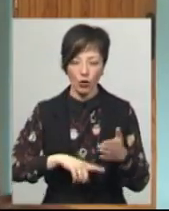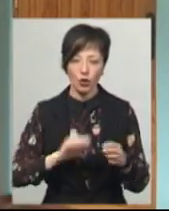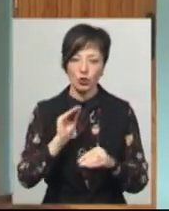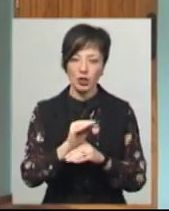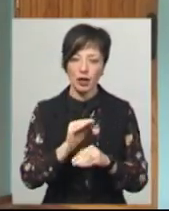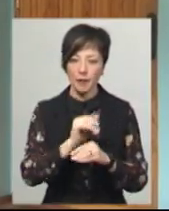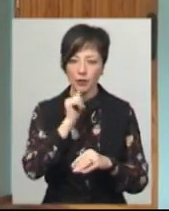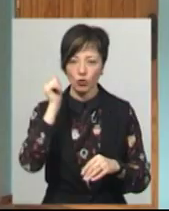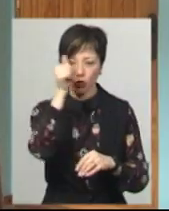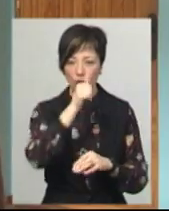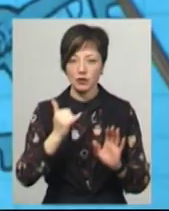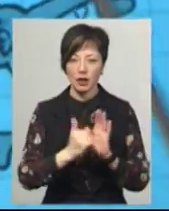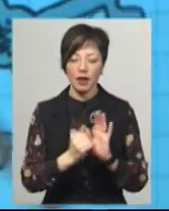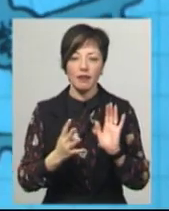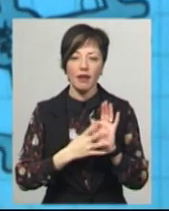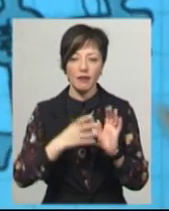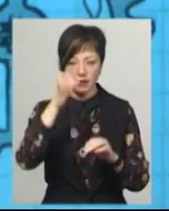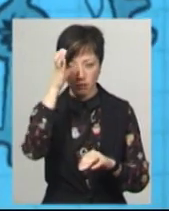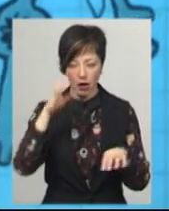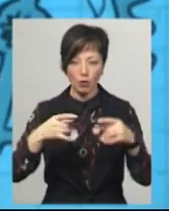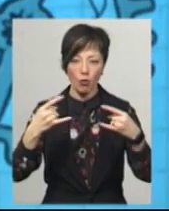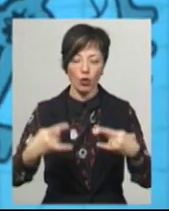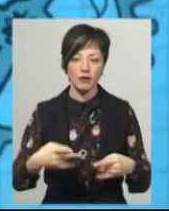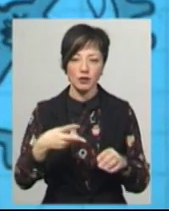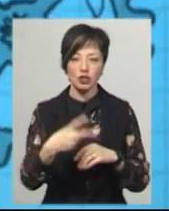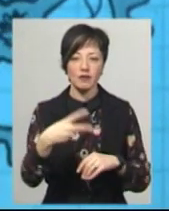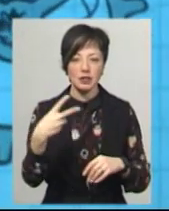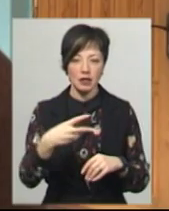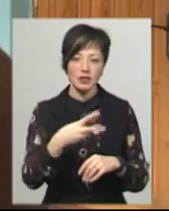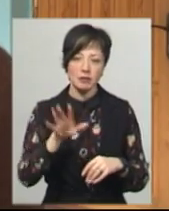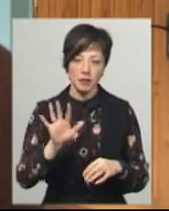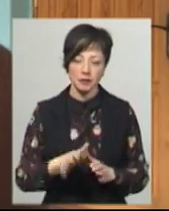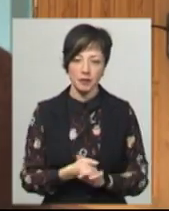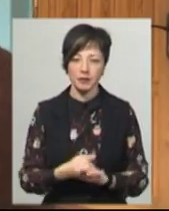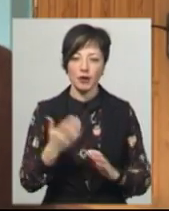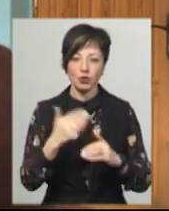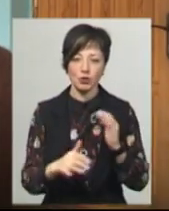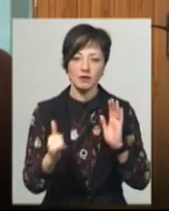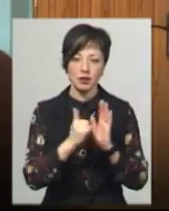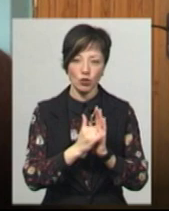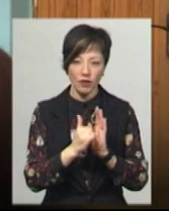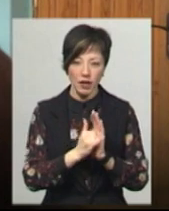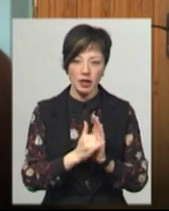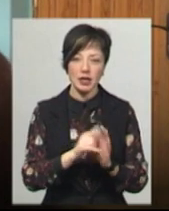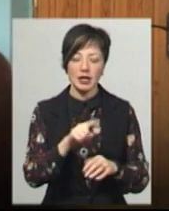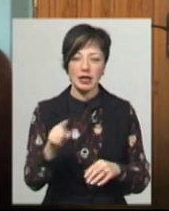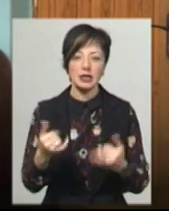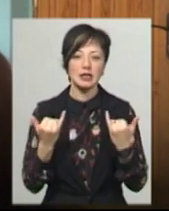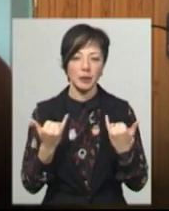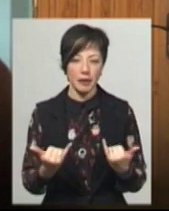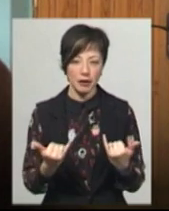Додає, минулого року встановили 10 смартбордів, у 2020-му – 25. Вже поставили, встановили їх, і